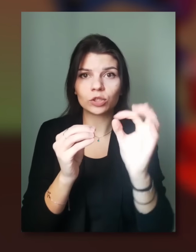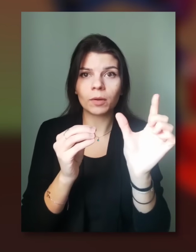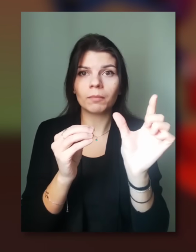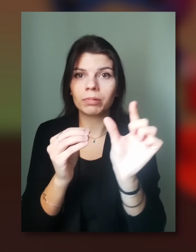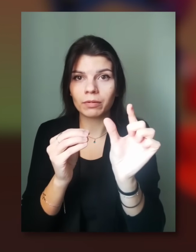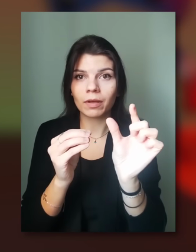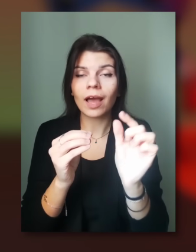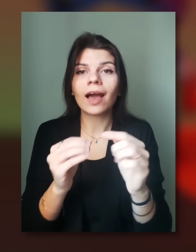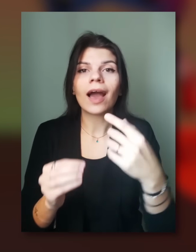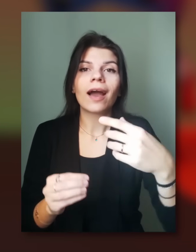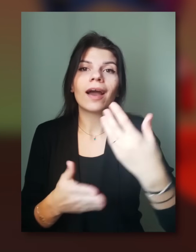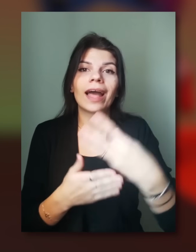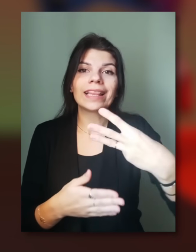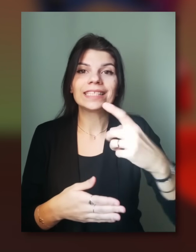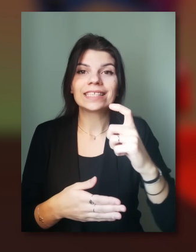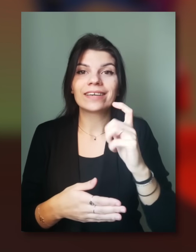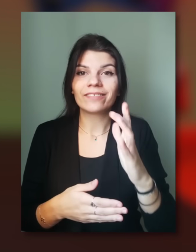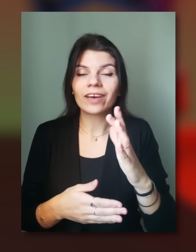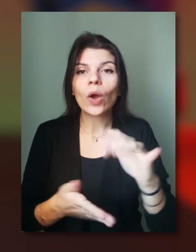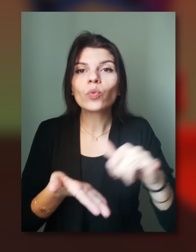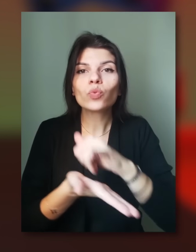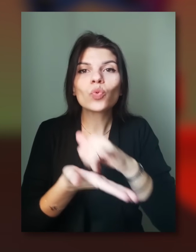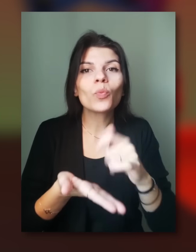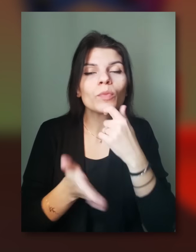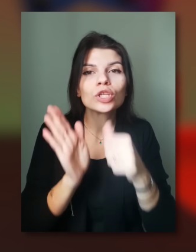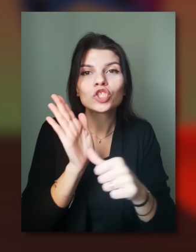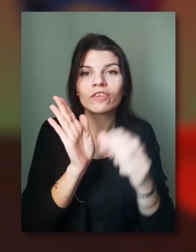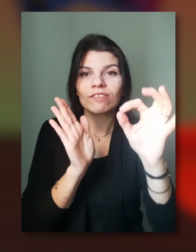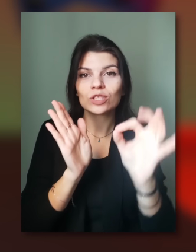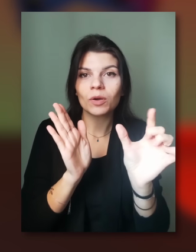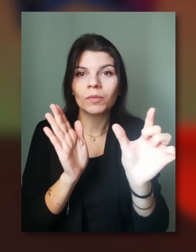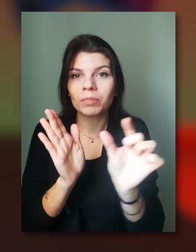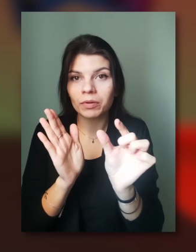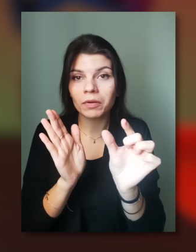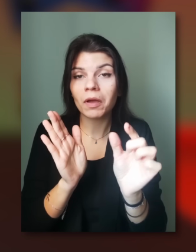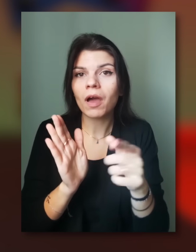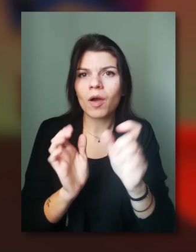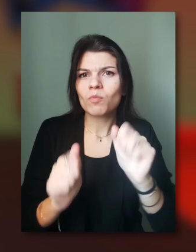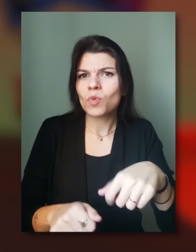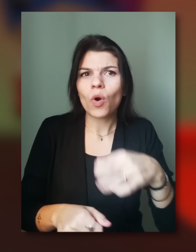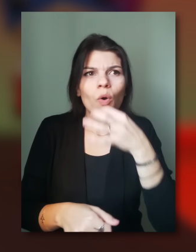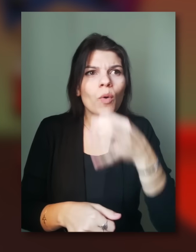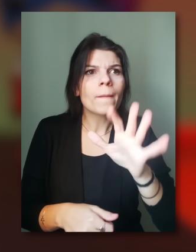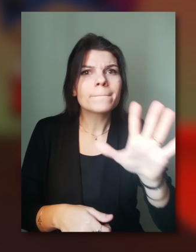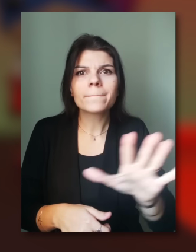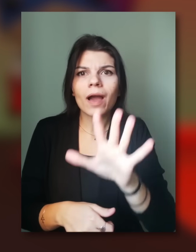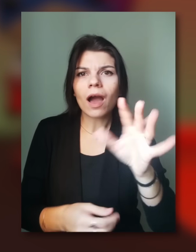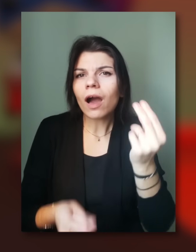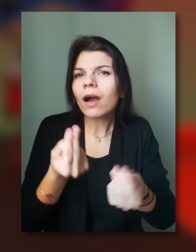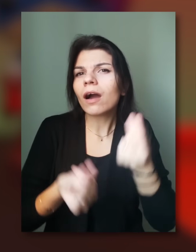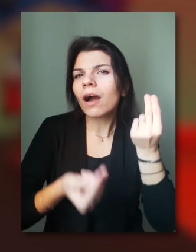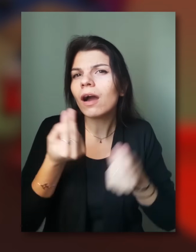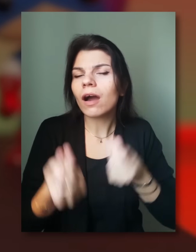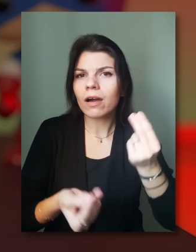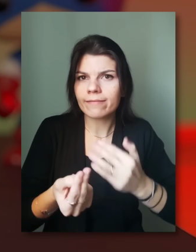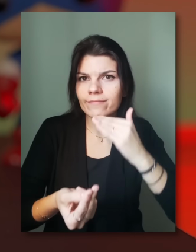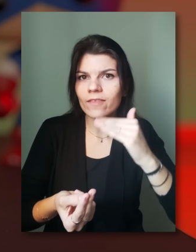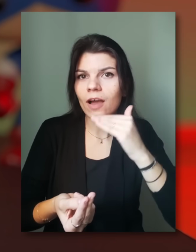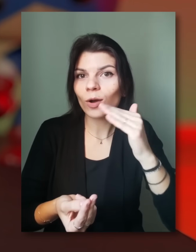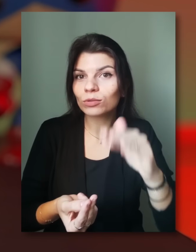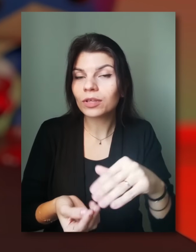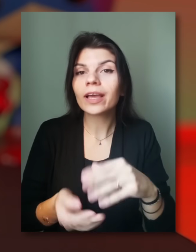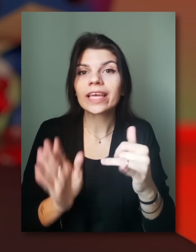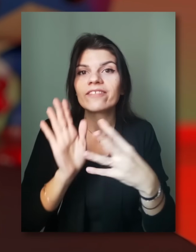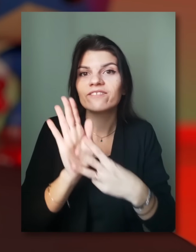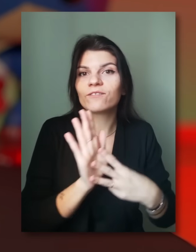смартфонвтрачає10%заряду, апісляпівгодиниперегляду YouTube–6%.Цьоговистачає приблизнонап'ятьгодинактивного